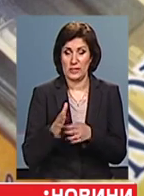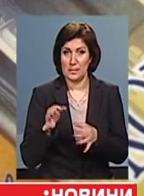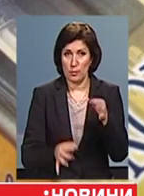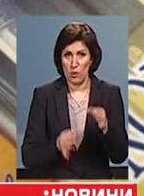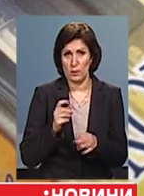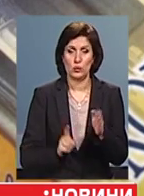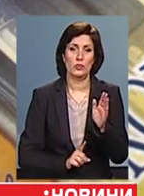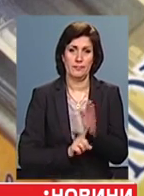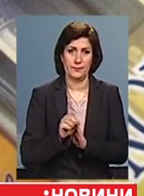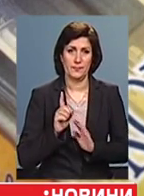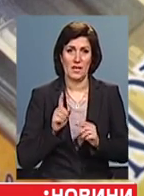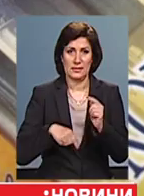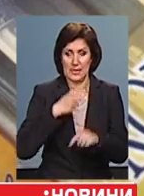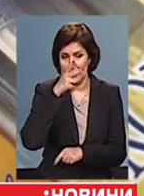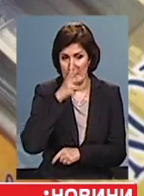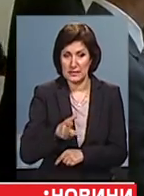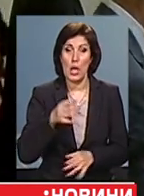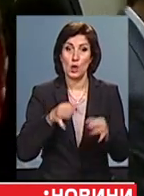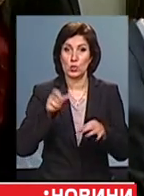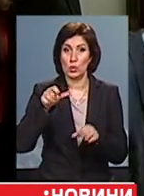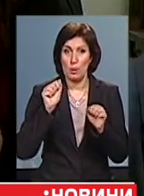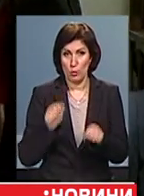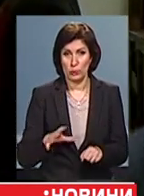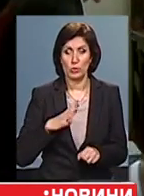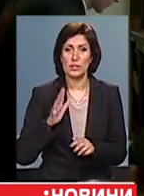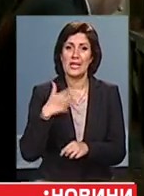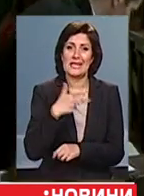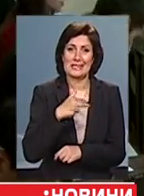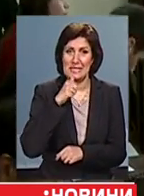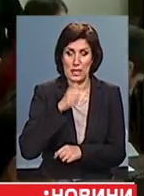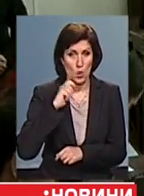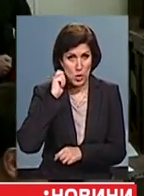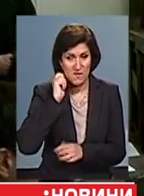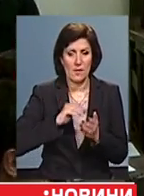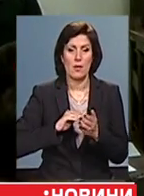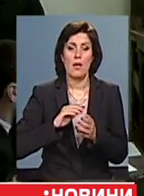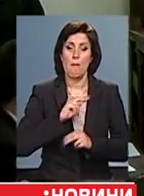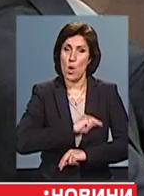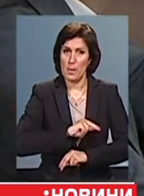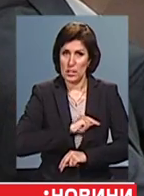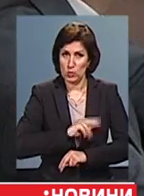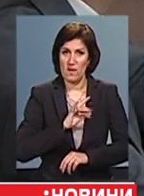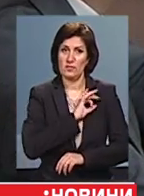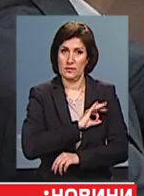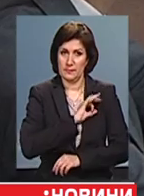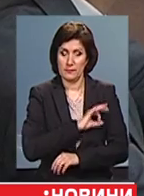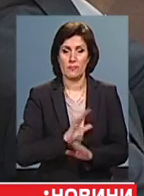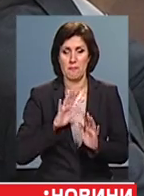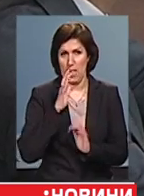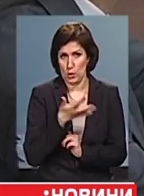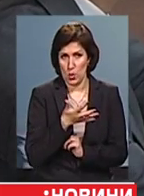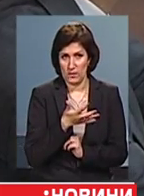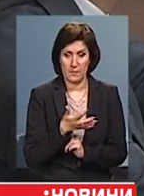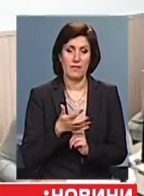за 3 місяці. Зокрема, стати суддею можна буде лише після 30 років, причому пропрацювавши в галузі права принаймні 5